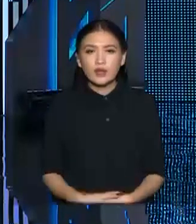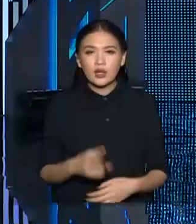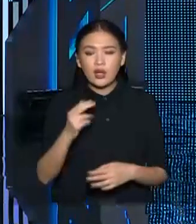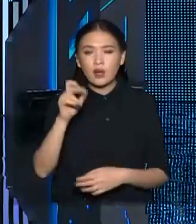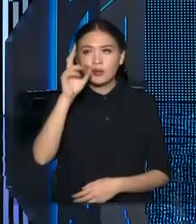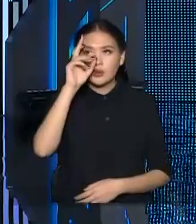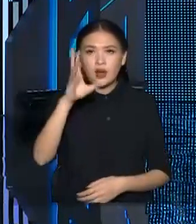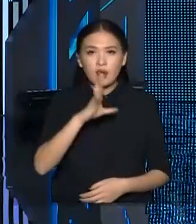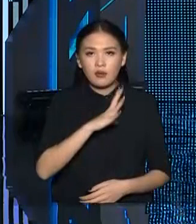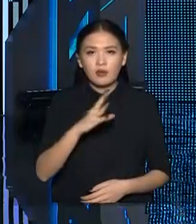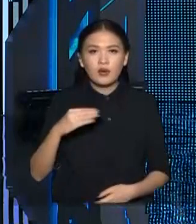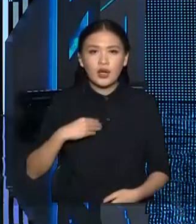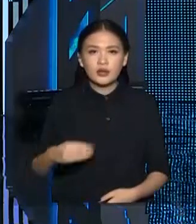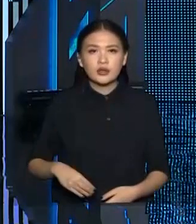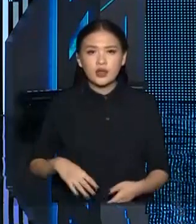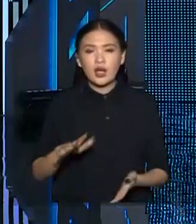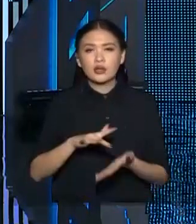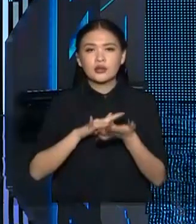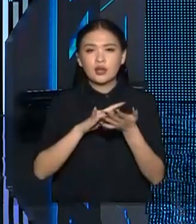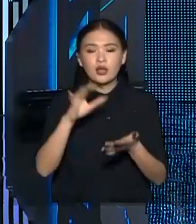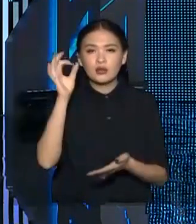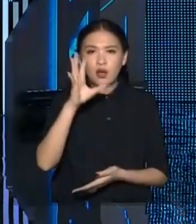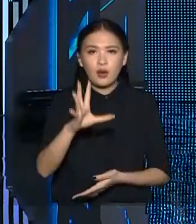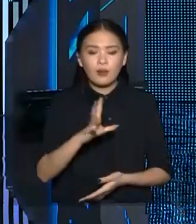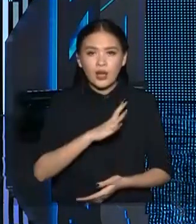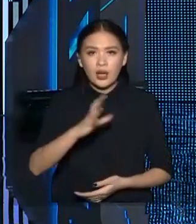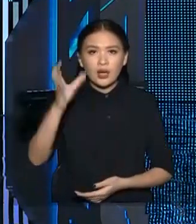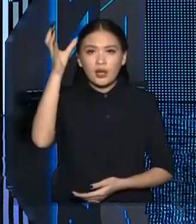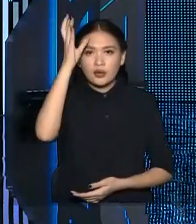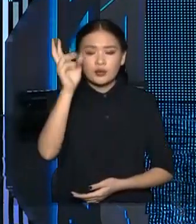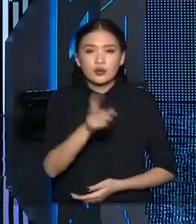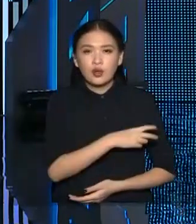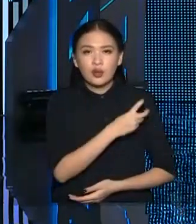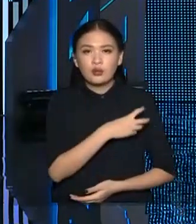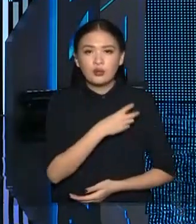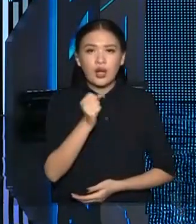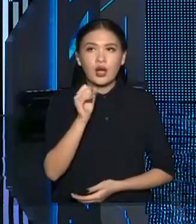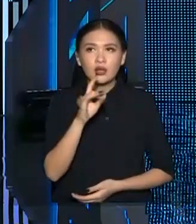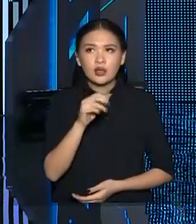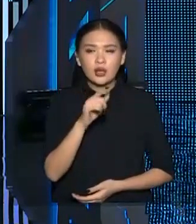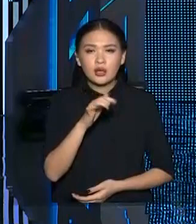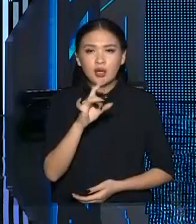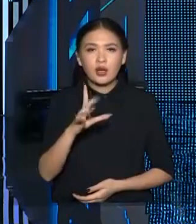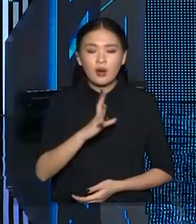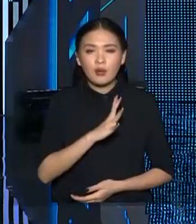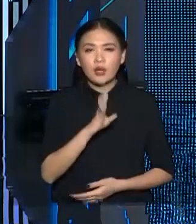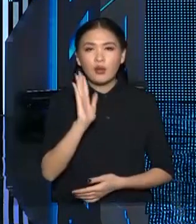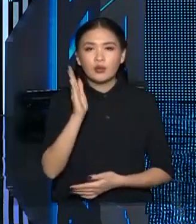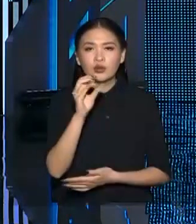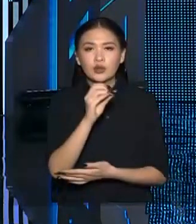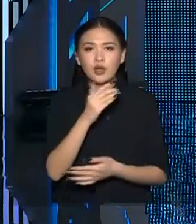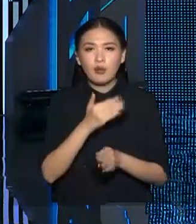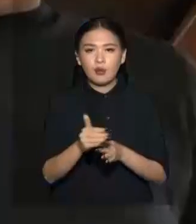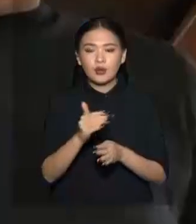Мемлекет басшысының Францияға жасаған ресми сапарын саясаттану ғылымдарының докторы Мұхит Ардагер Мырзамен кеңірек талқылайтын